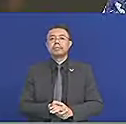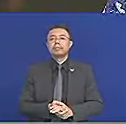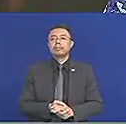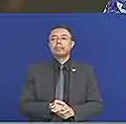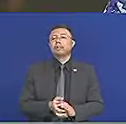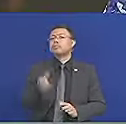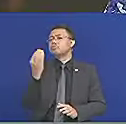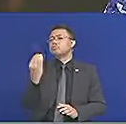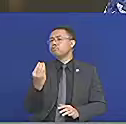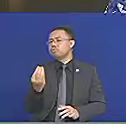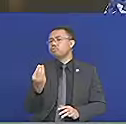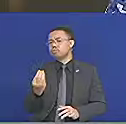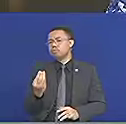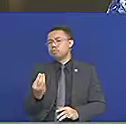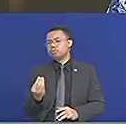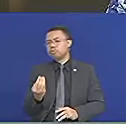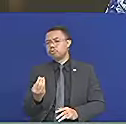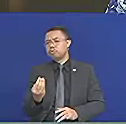menunggu